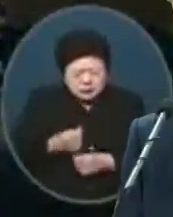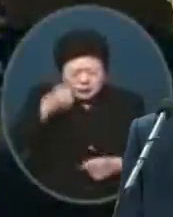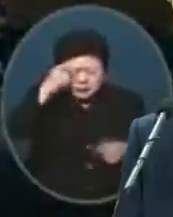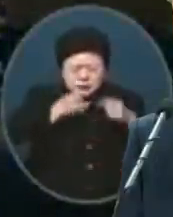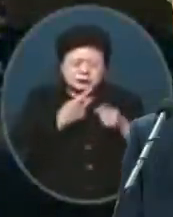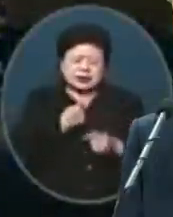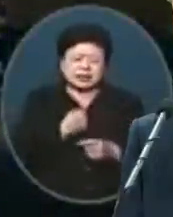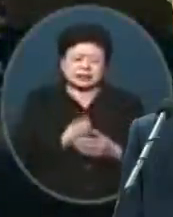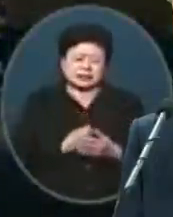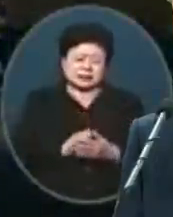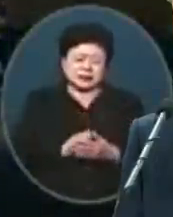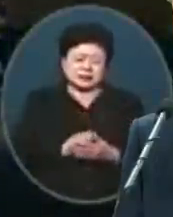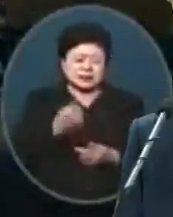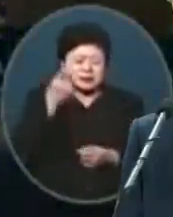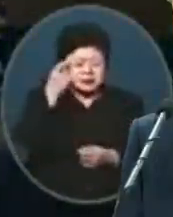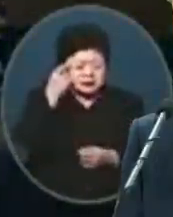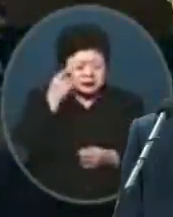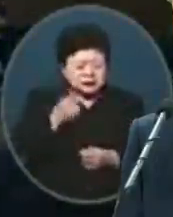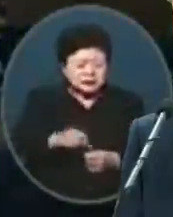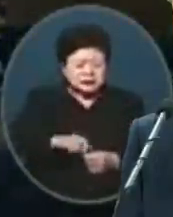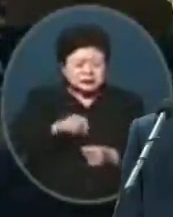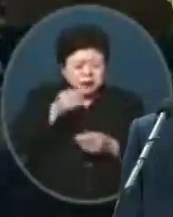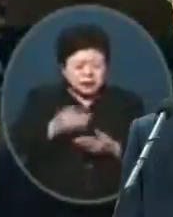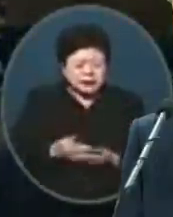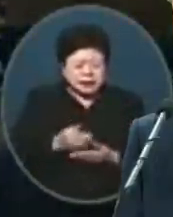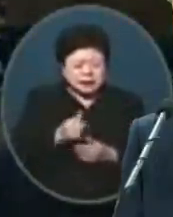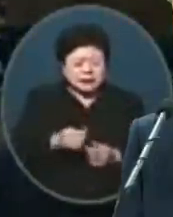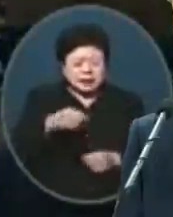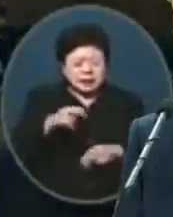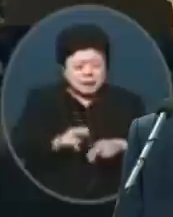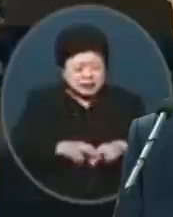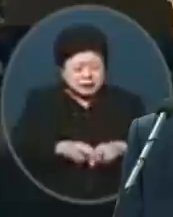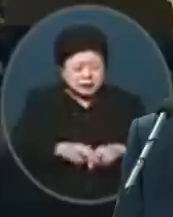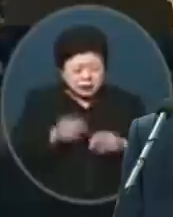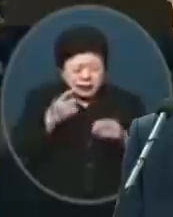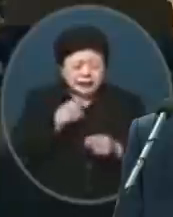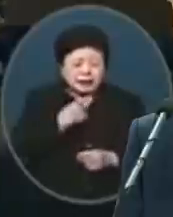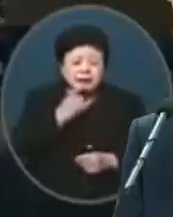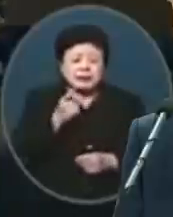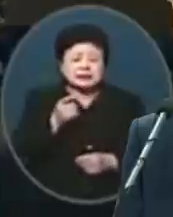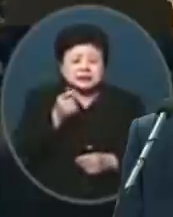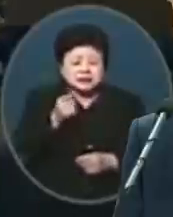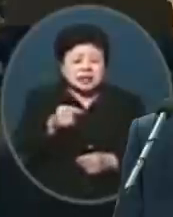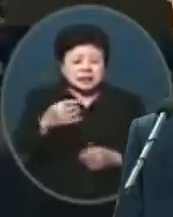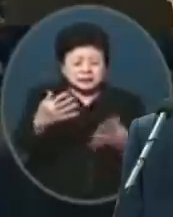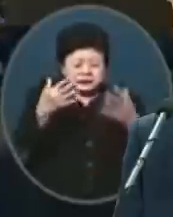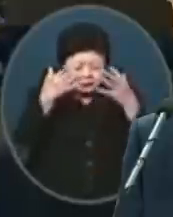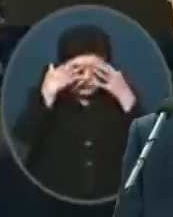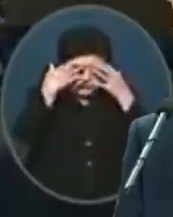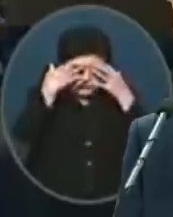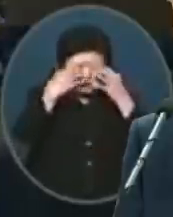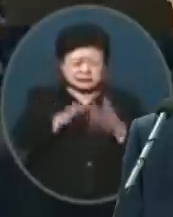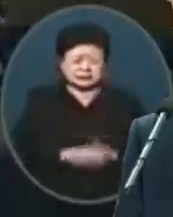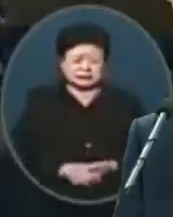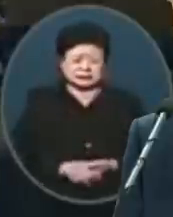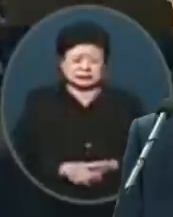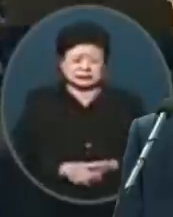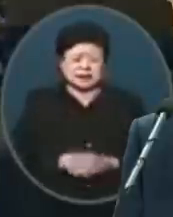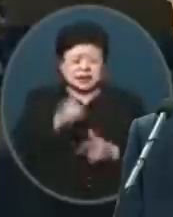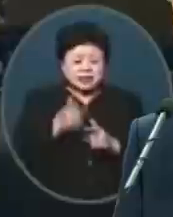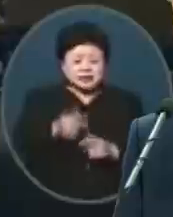슬픔을 당하였거늘 우리 인생하기를 그는 징벌을 받아 하나님께 맞으며 고난을 당한다 하러니라. 예수님이